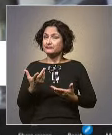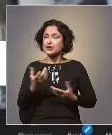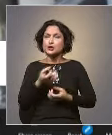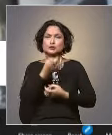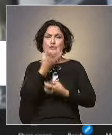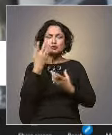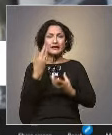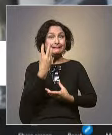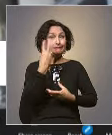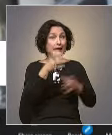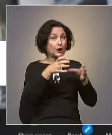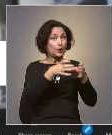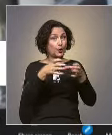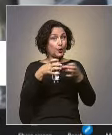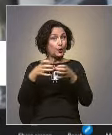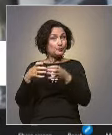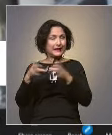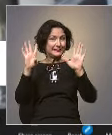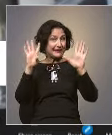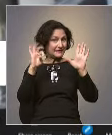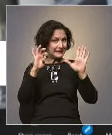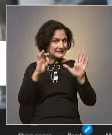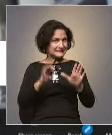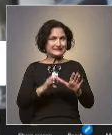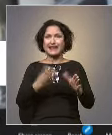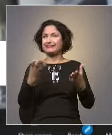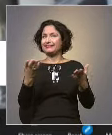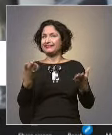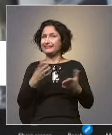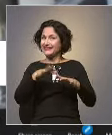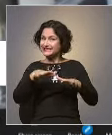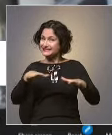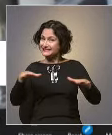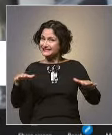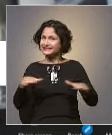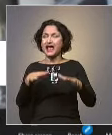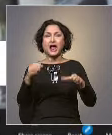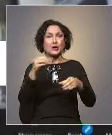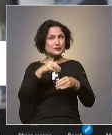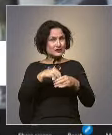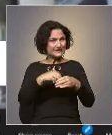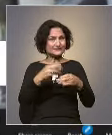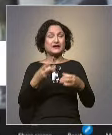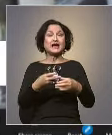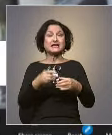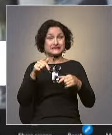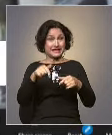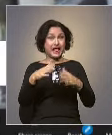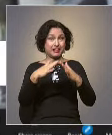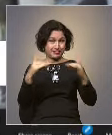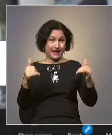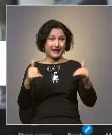случиха три групи. 90 деца бяха на лагера през 2021. И